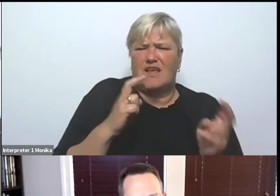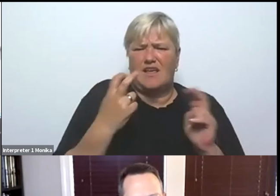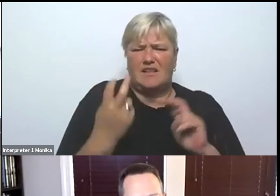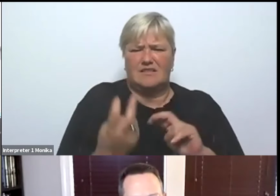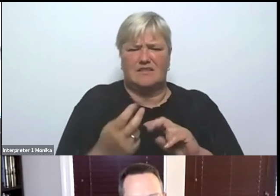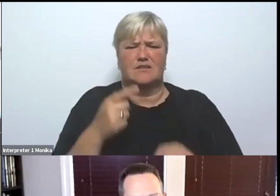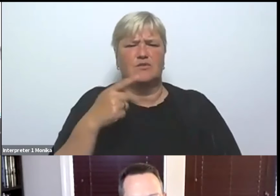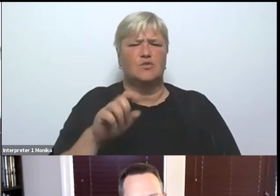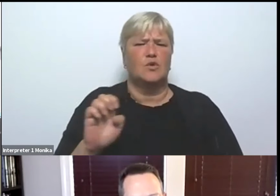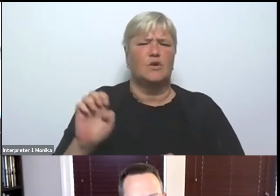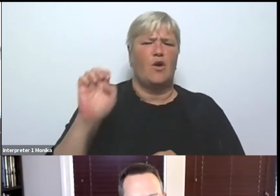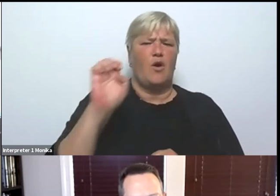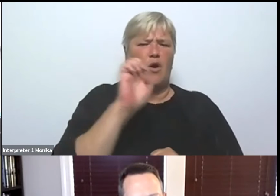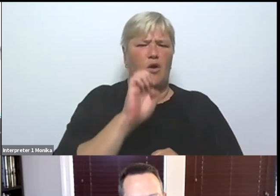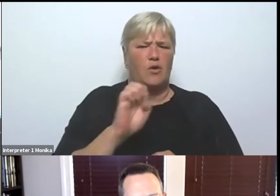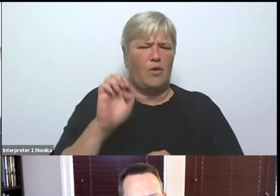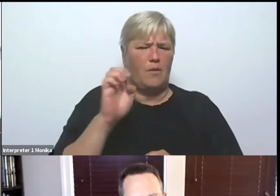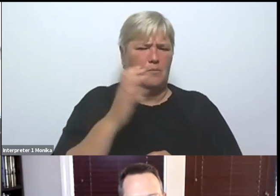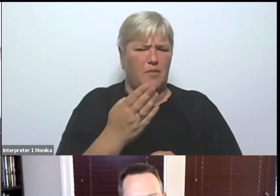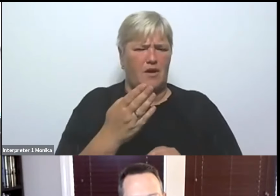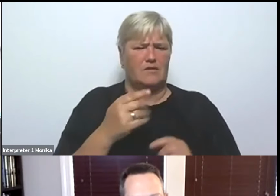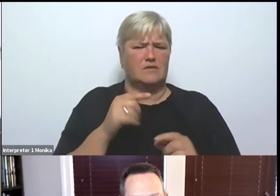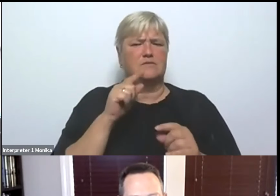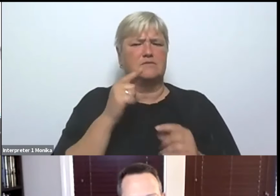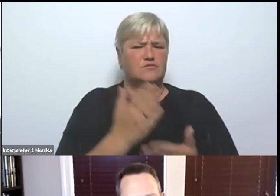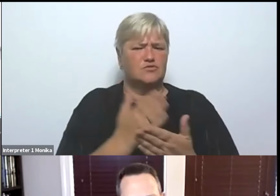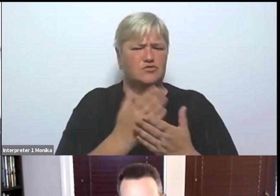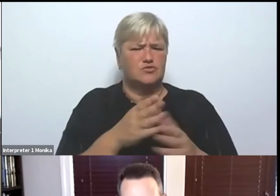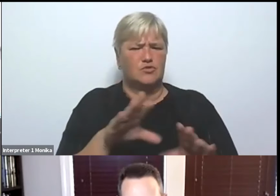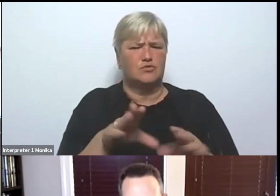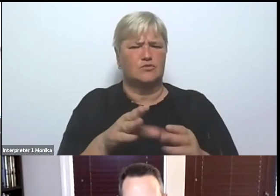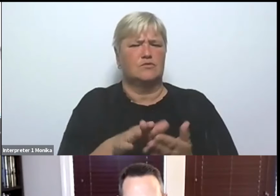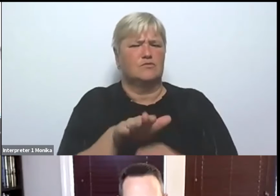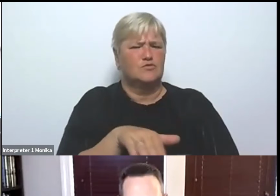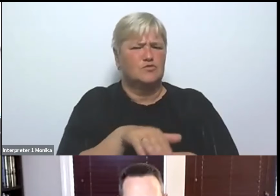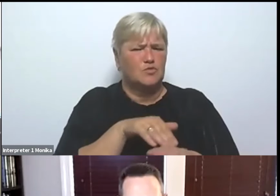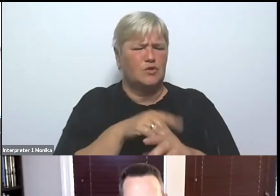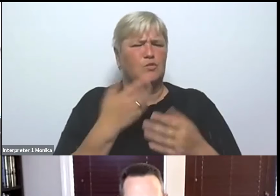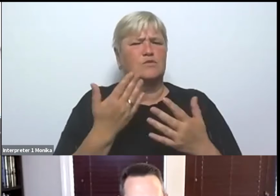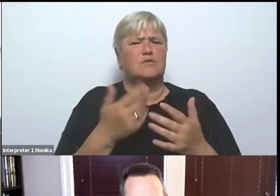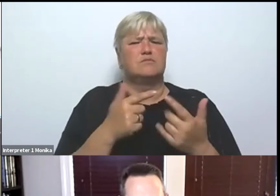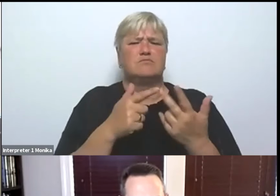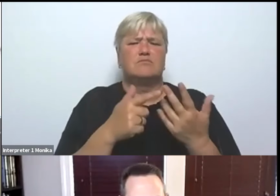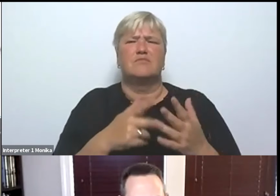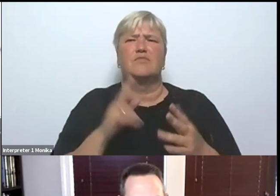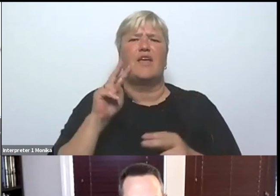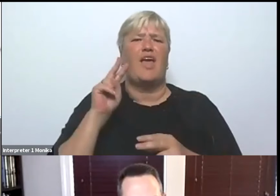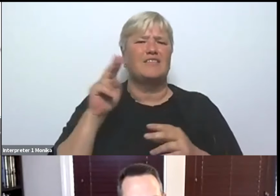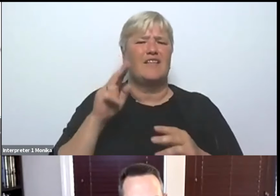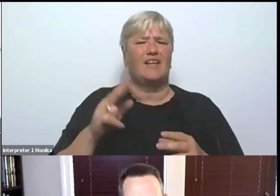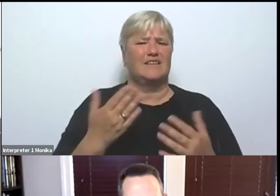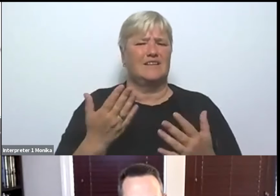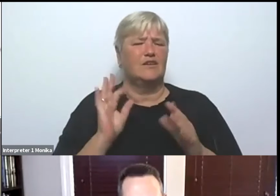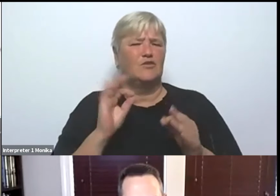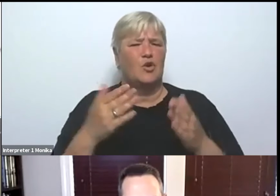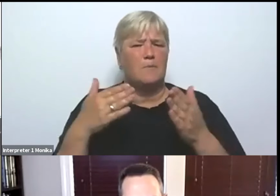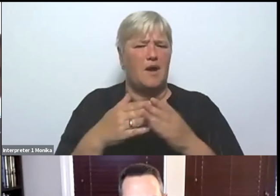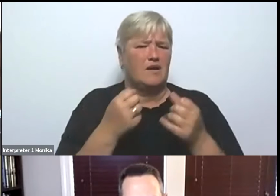European Accessibility Act? Ist dieses Momentum spürbar? Und welche weiteren Energiequellen für die Barrierefreiheit